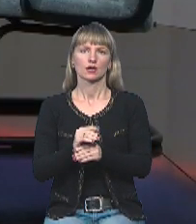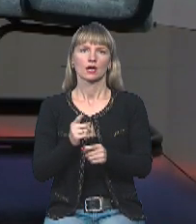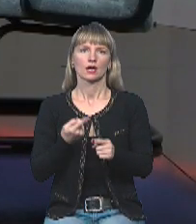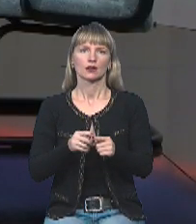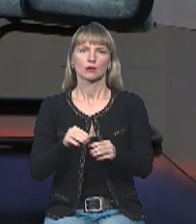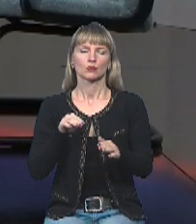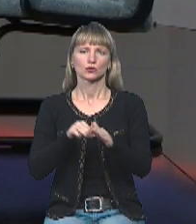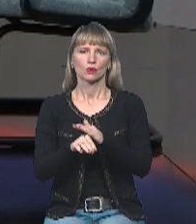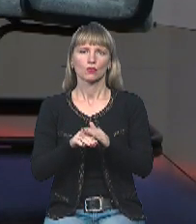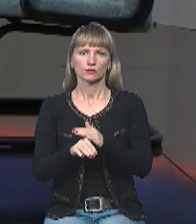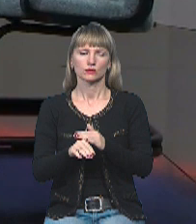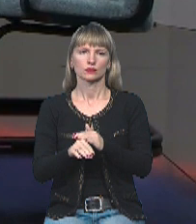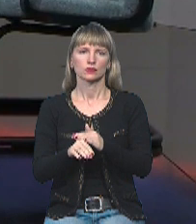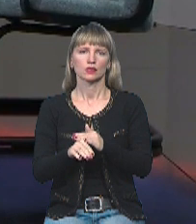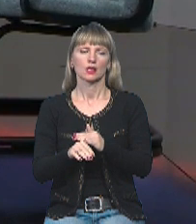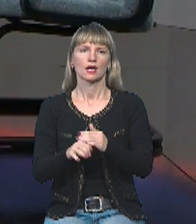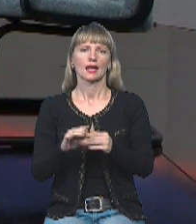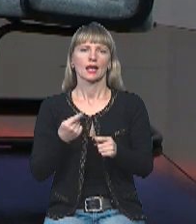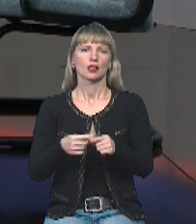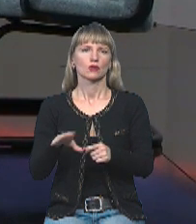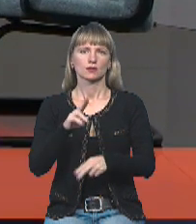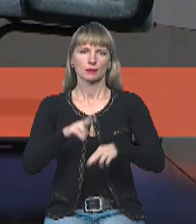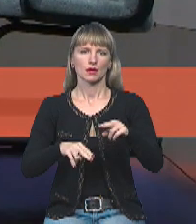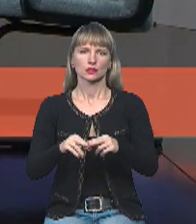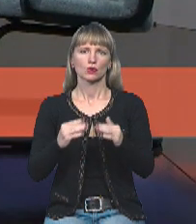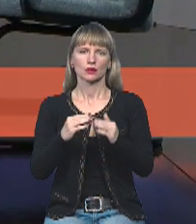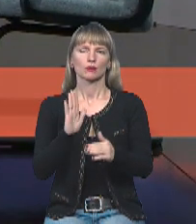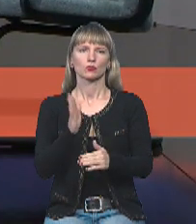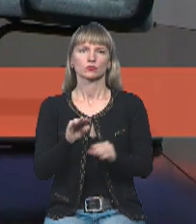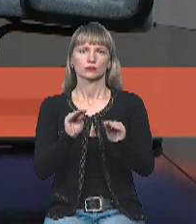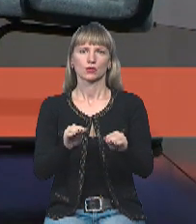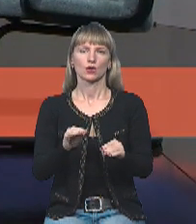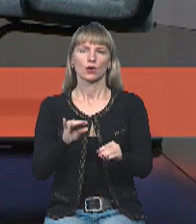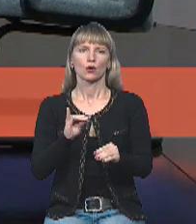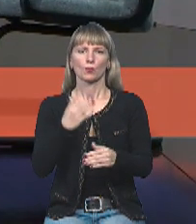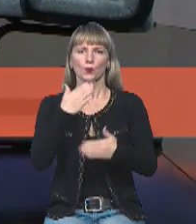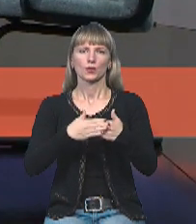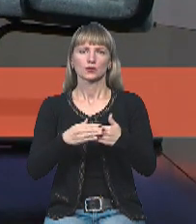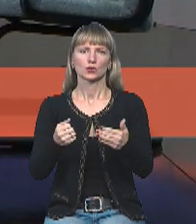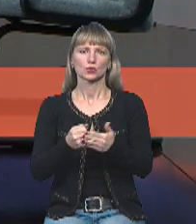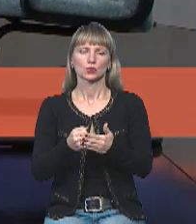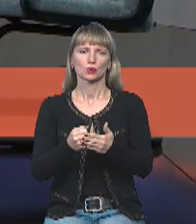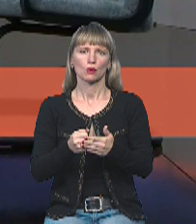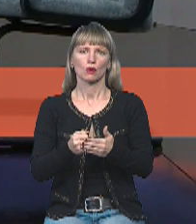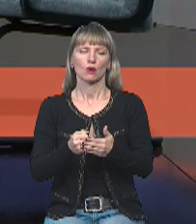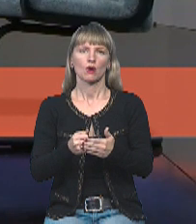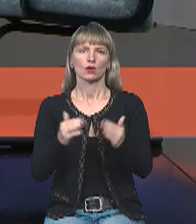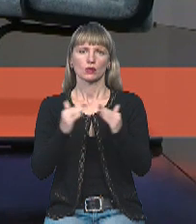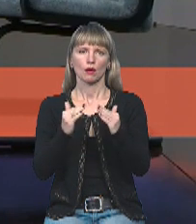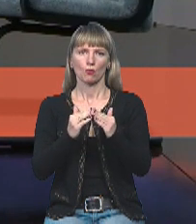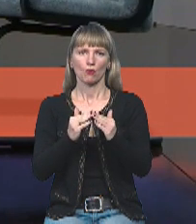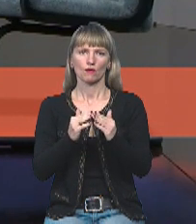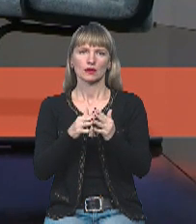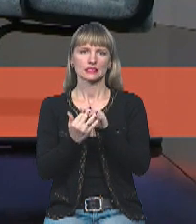або шламонакопичувачі. Ці всі об'єкти, які розміщені будуть у безпосередній близькості до населених пунктів,